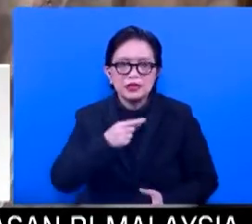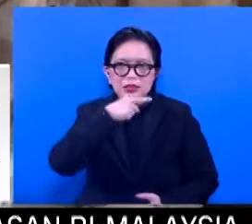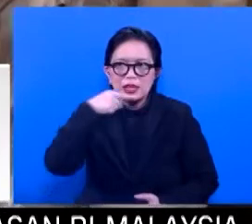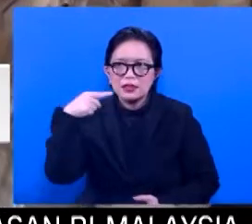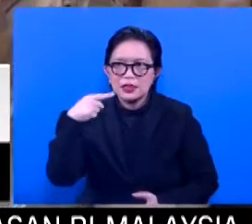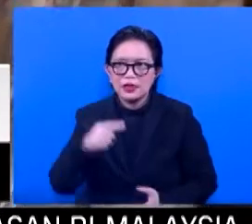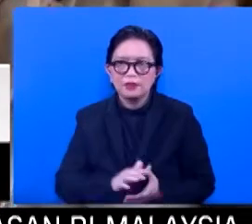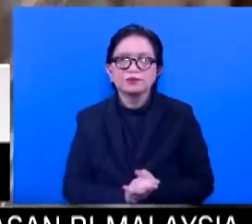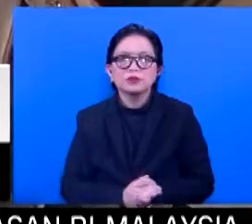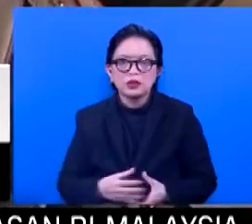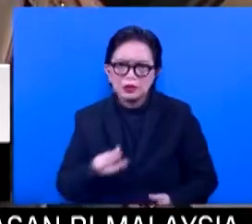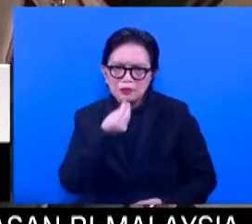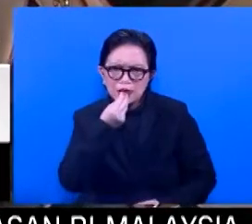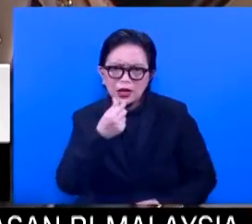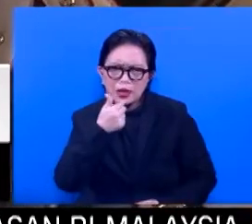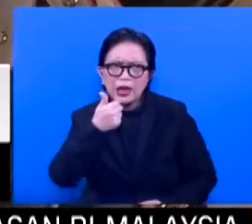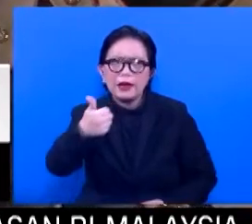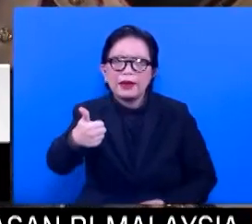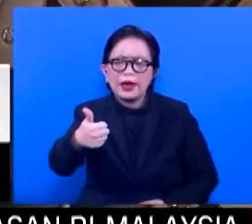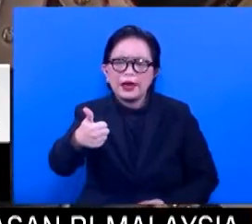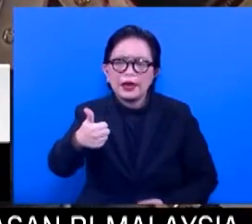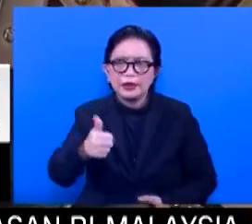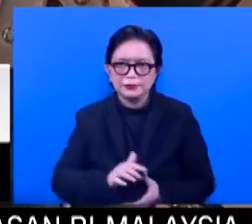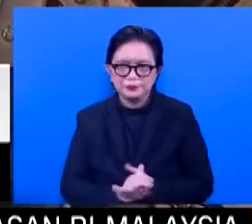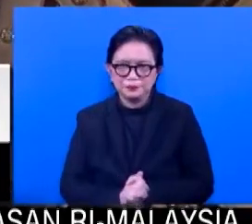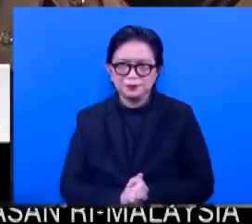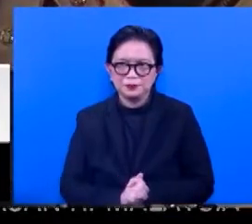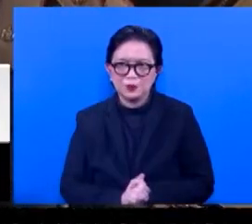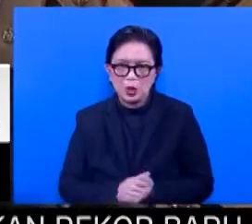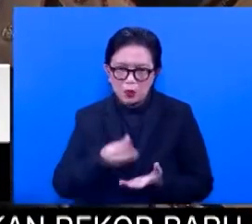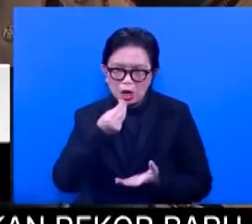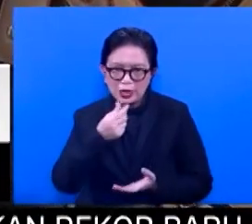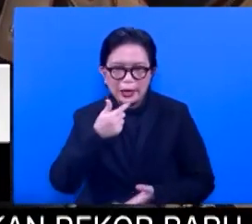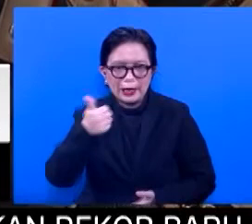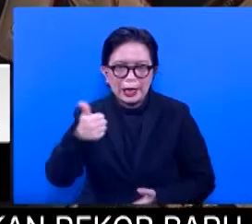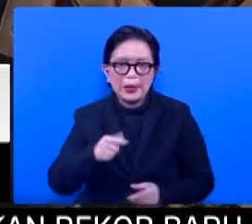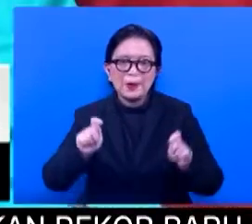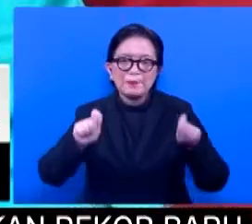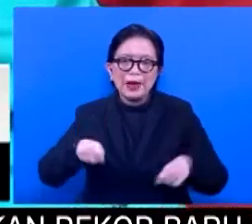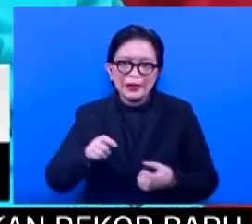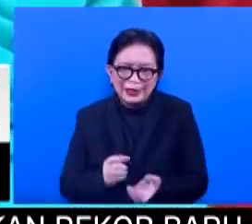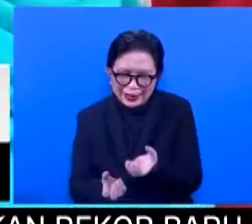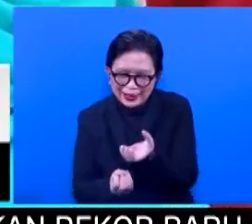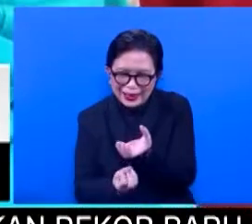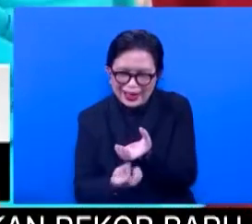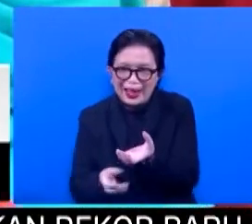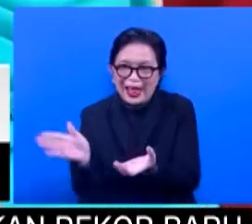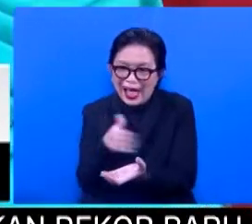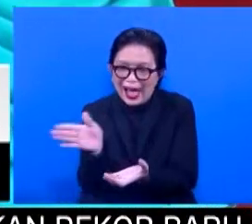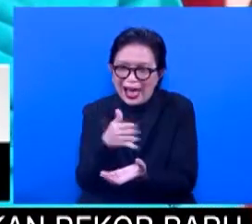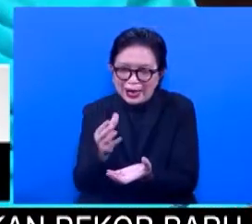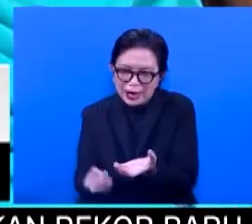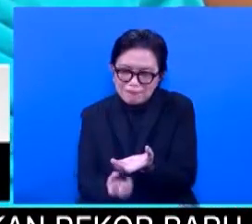rasanya lebih kerasa enak aja sih. Lebih enak, lebih nikmat gitu. Kalau menggunakan pakai arang. Cita rasanya kan